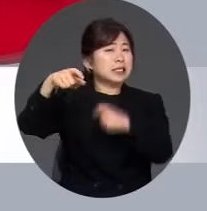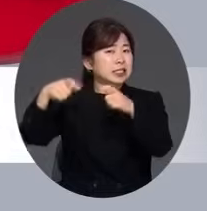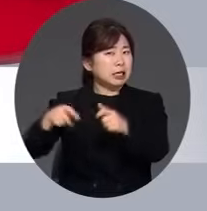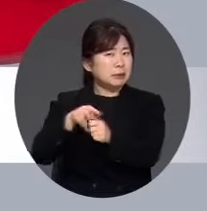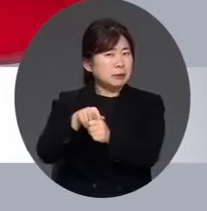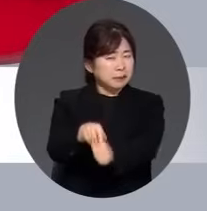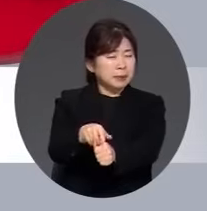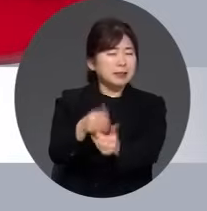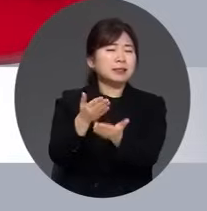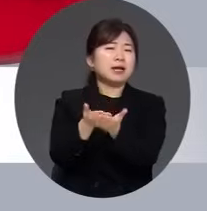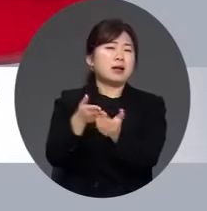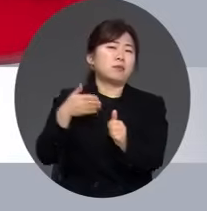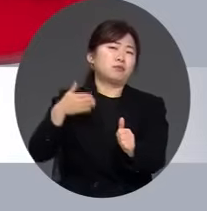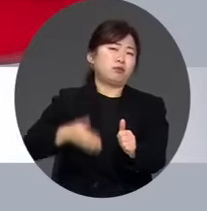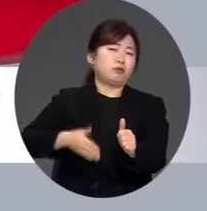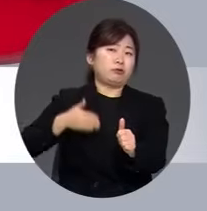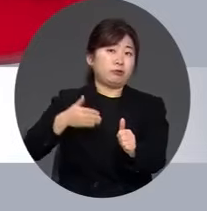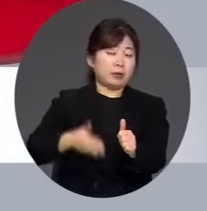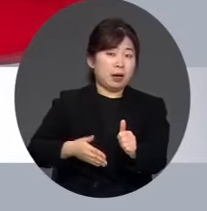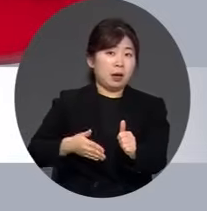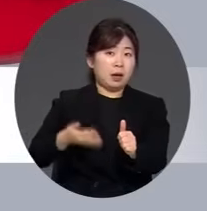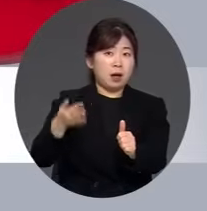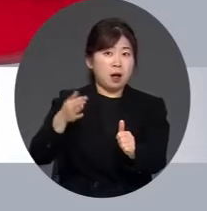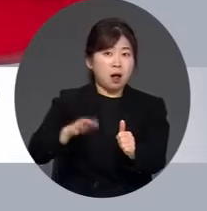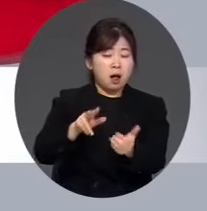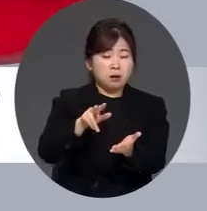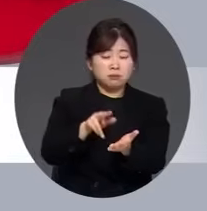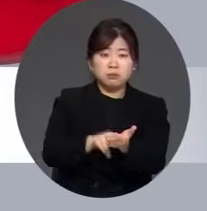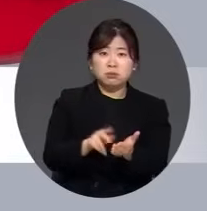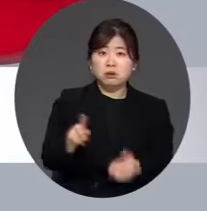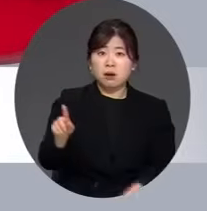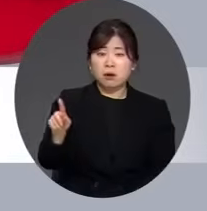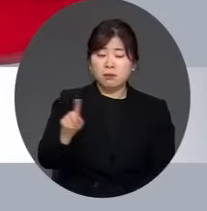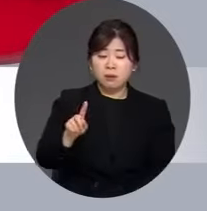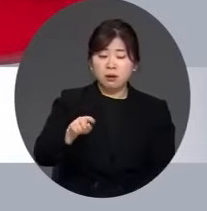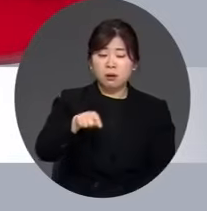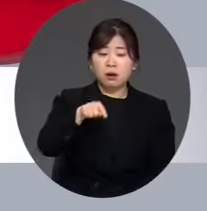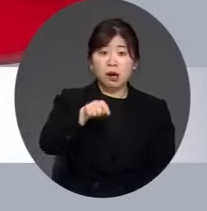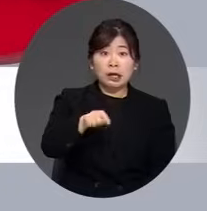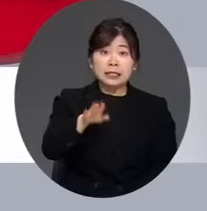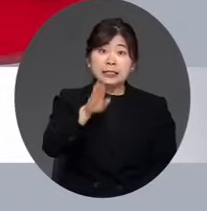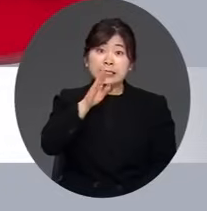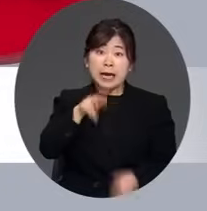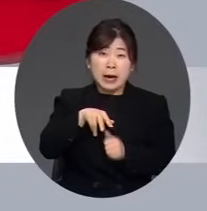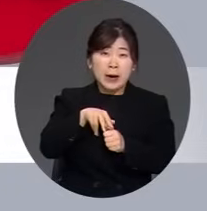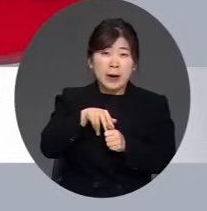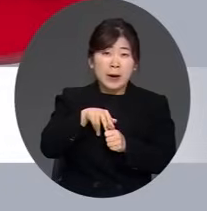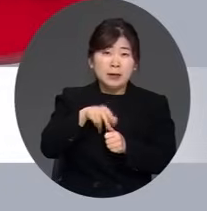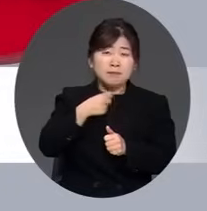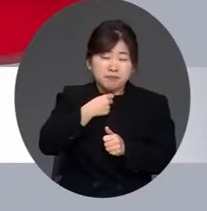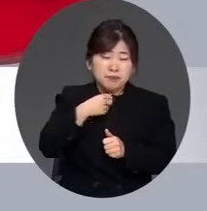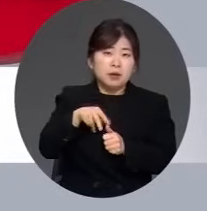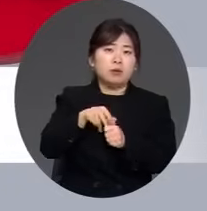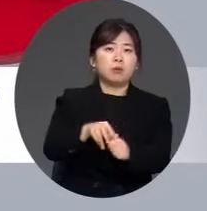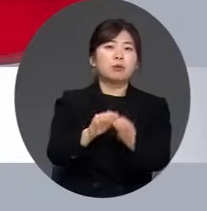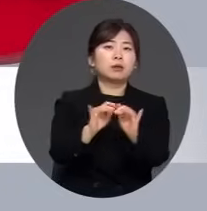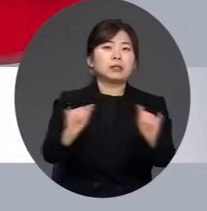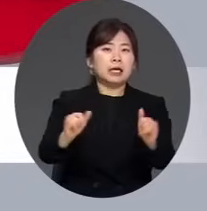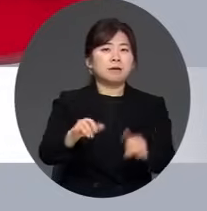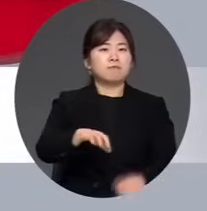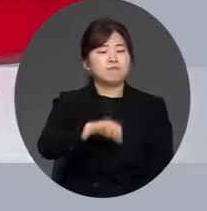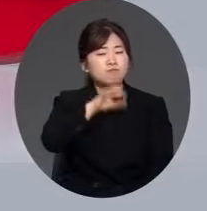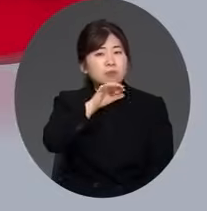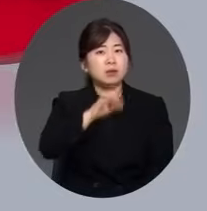지역 출마를 요청한 건데요. 이 같은 당의 전략 공천 움직임에 해당 선거구 국민의힘 예비 주자들은